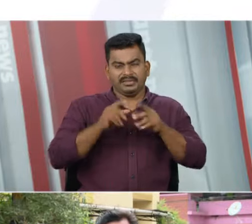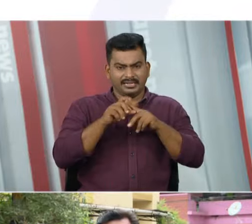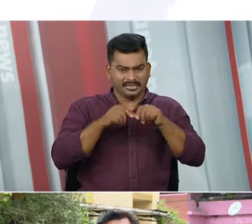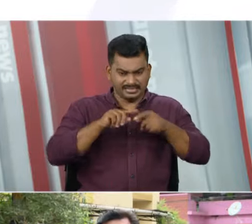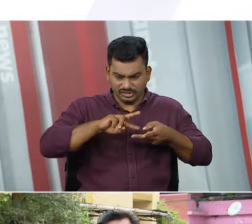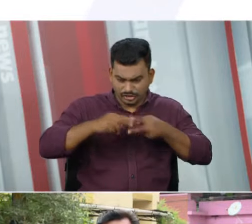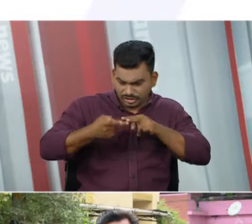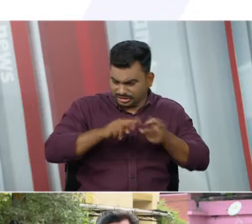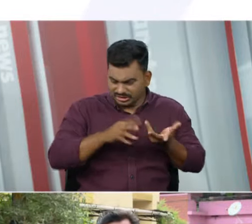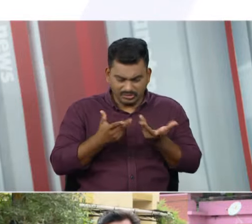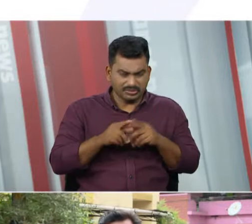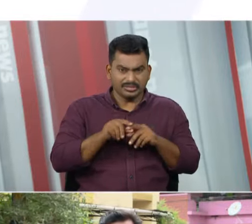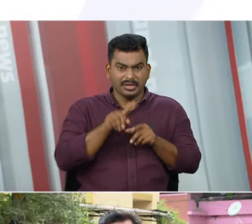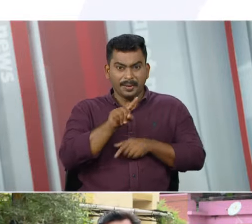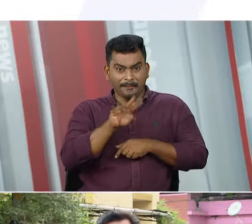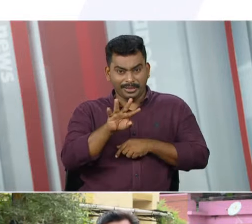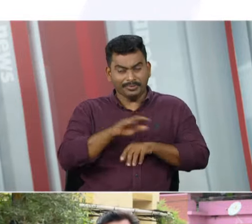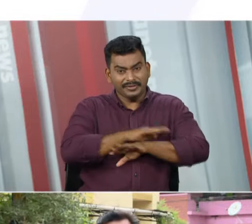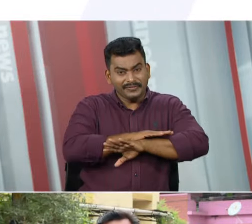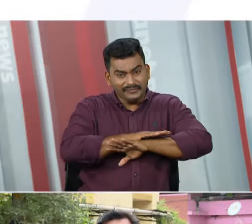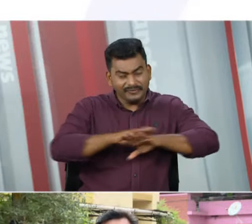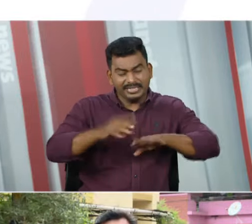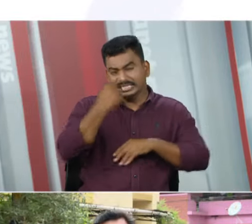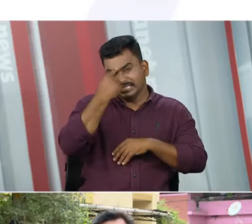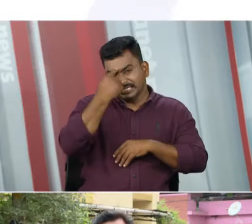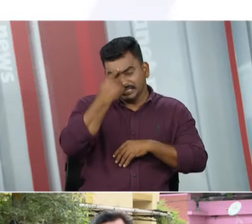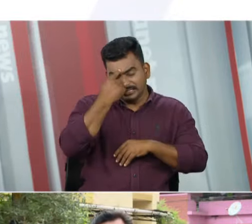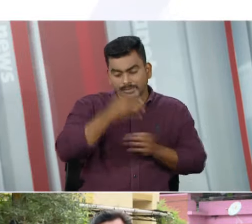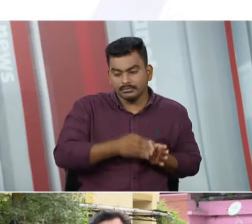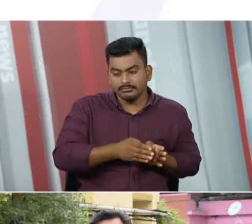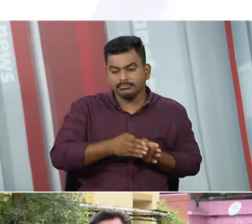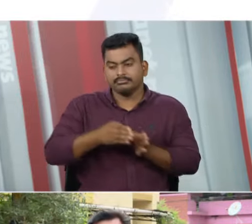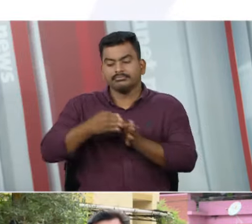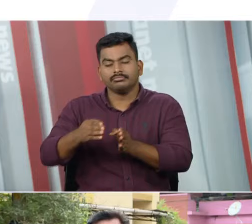വരും. എന്തായാലും 13 മറ്റ് സ്ഥലങ്ങളിലെ തെരഞ്ഞെടുപ്പ് കഴിഞ്ഞ ഒരുപക്ഷെ നേതാക്കൾ